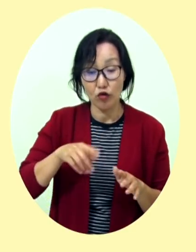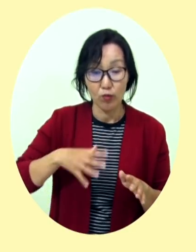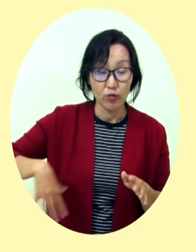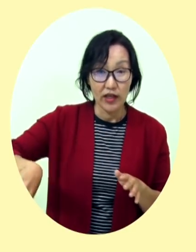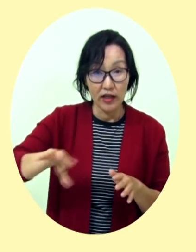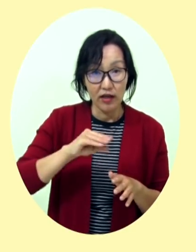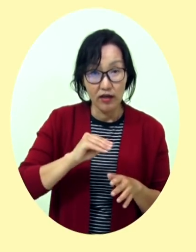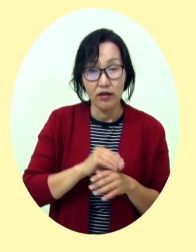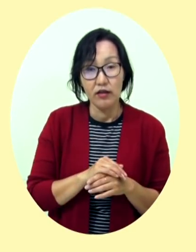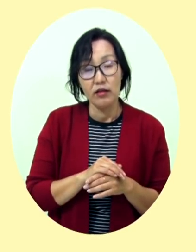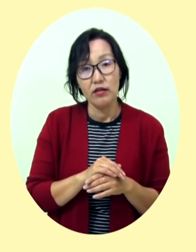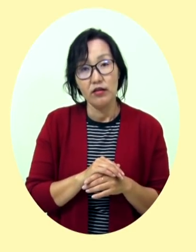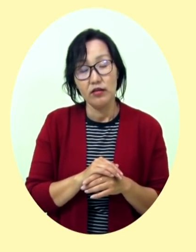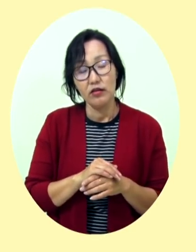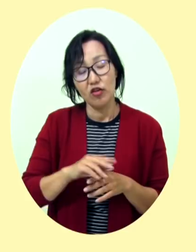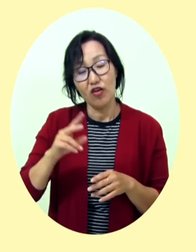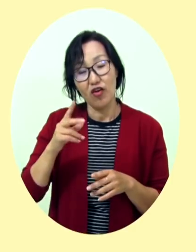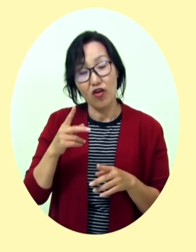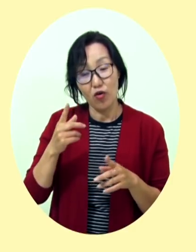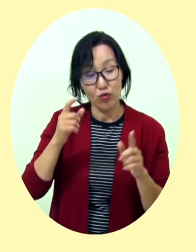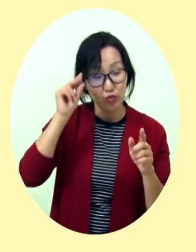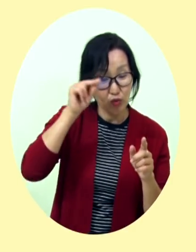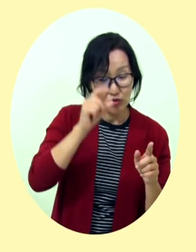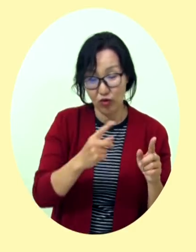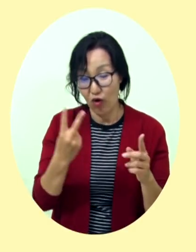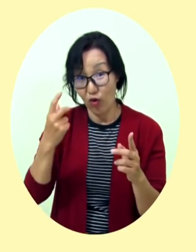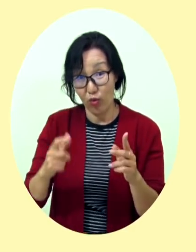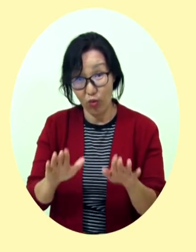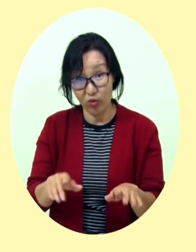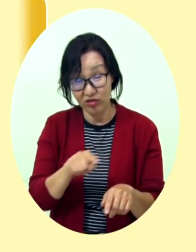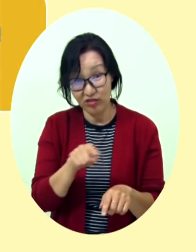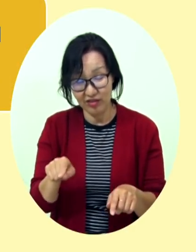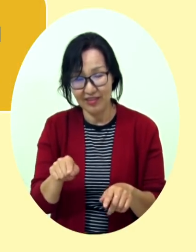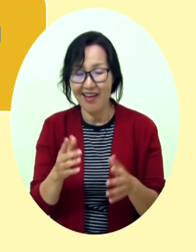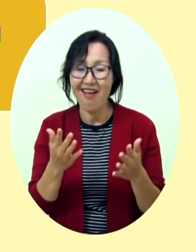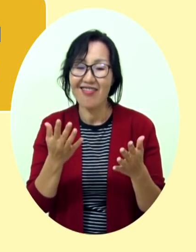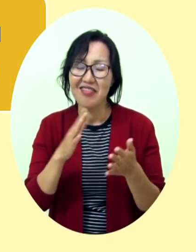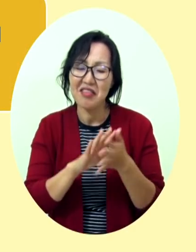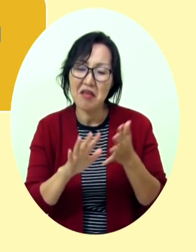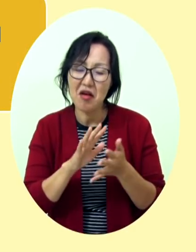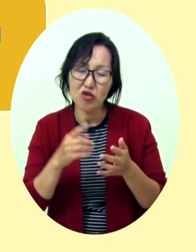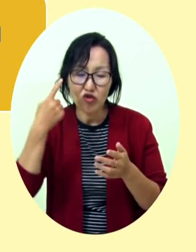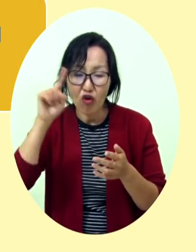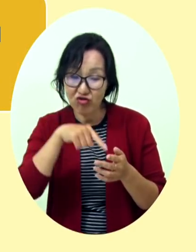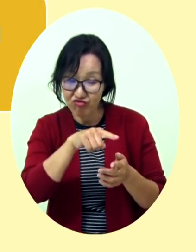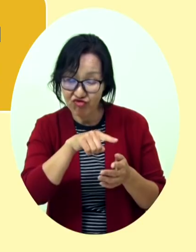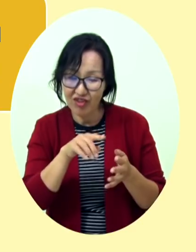За, одоо бүгдээрээ хоёр сурагчийн зохиосон ихийн найруулгыг харьцуулан